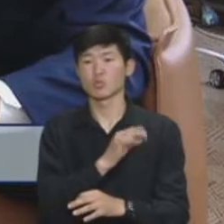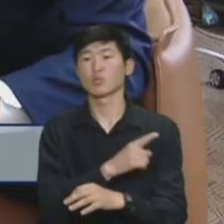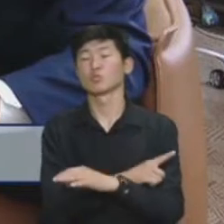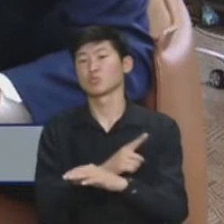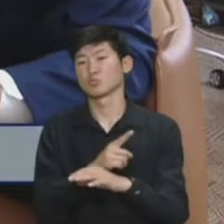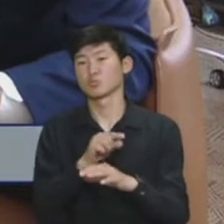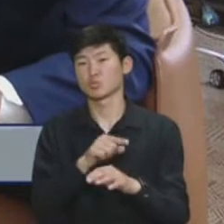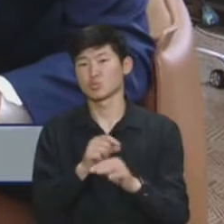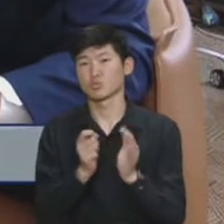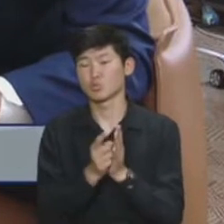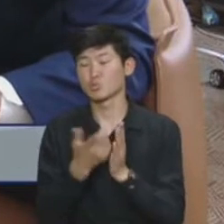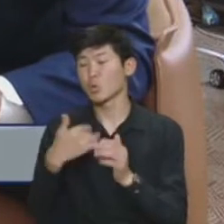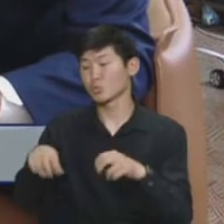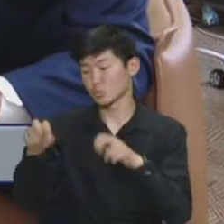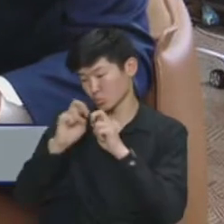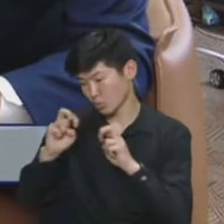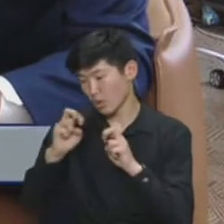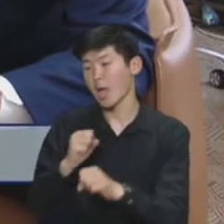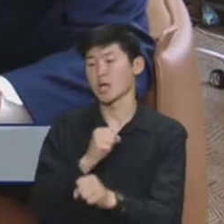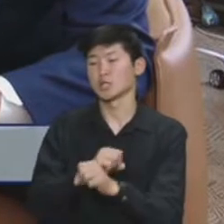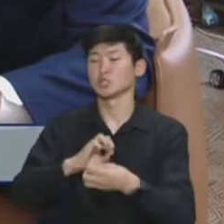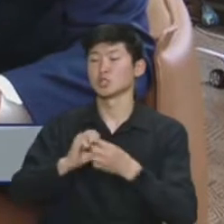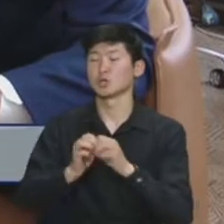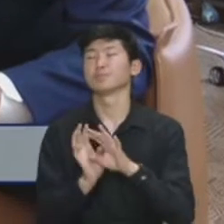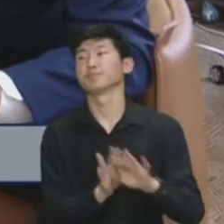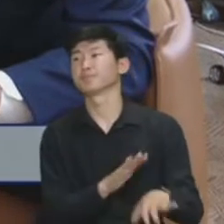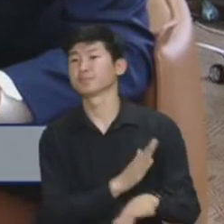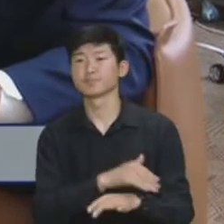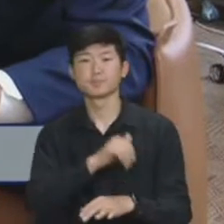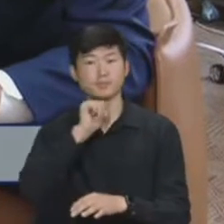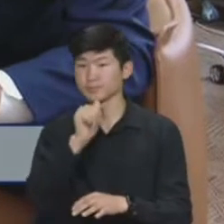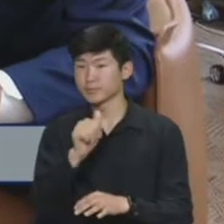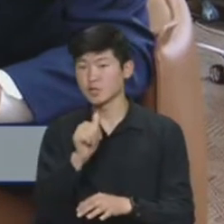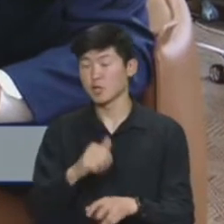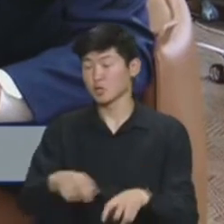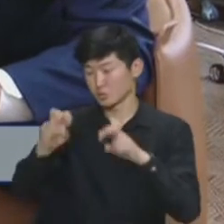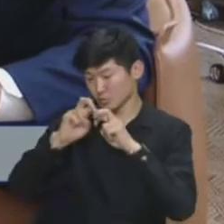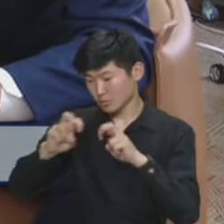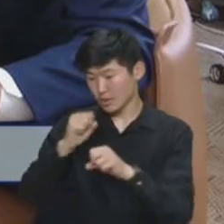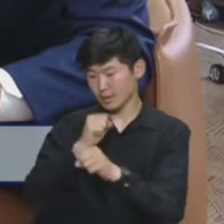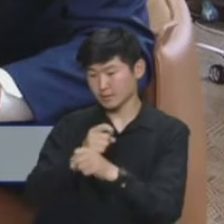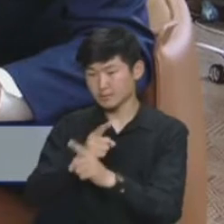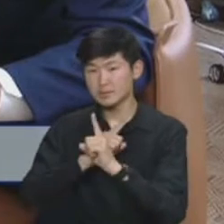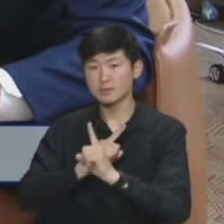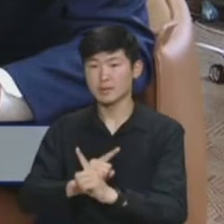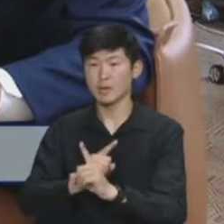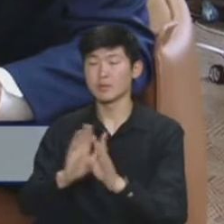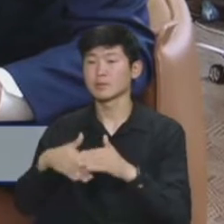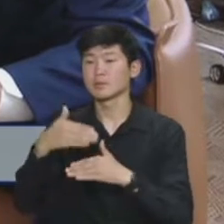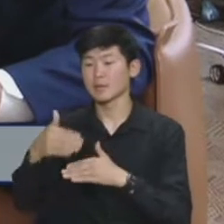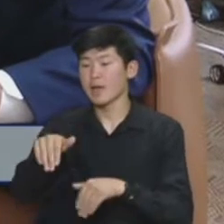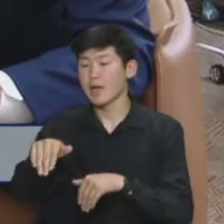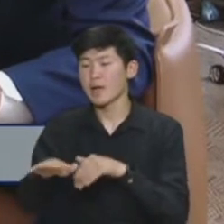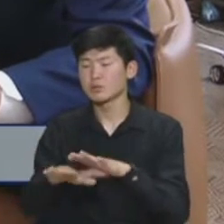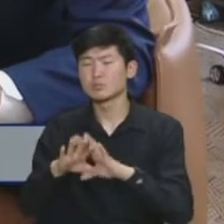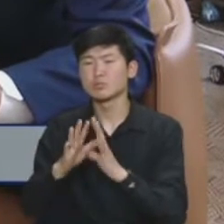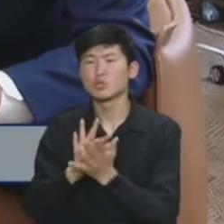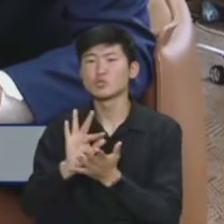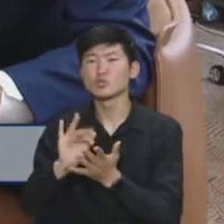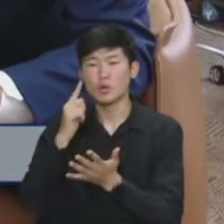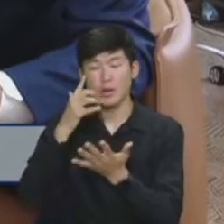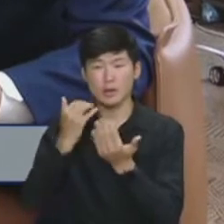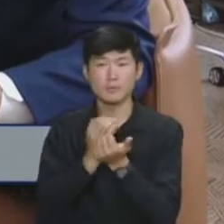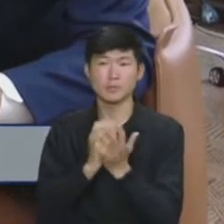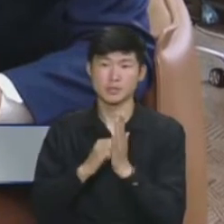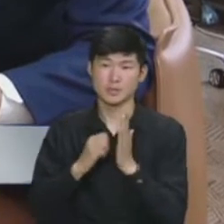байна. Зүгээр одоо ингэ судалгааны ажил хийгээд тэг өрх биш. Энэ судалгааны ажлын дагуу дараач алах нь одоо юу гэж